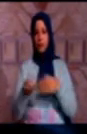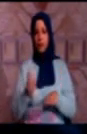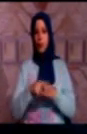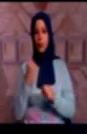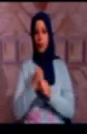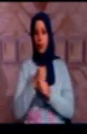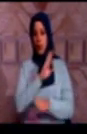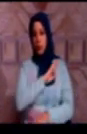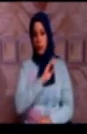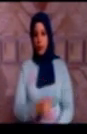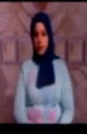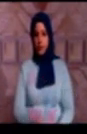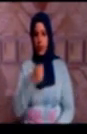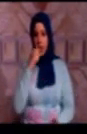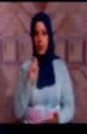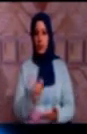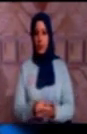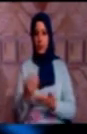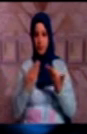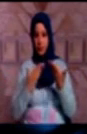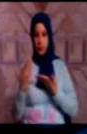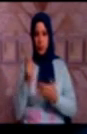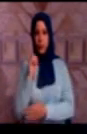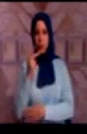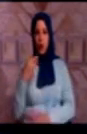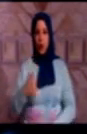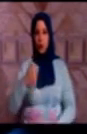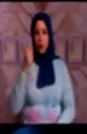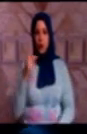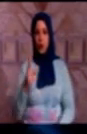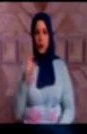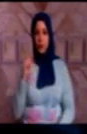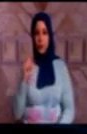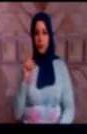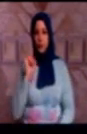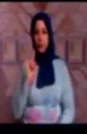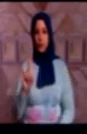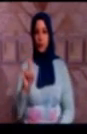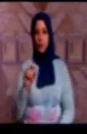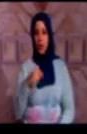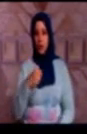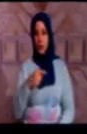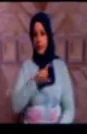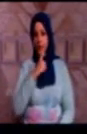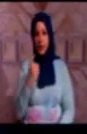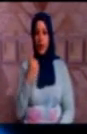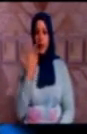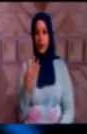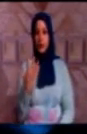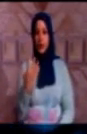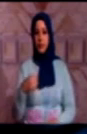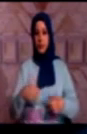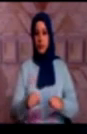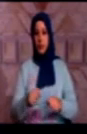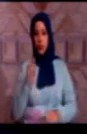ويمكن ازيد حضرتك من البيت شارع استاذ عاطف يوم 10 مايو الماضي من هذا العام مجلس الوزراء كان